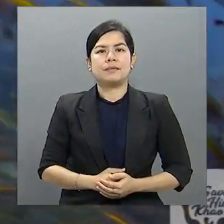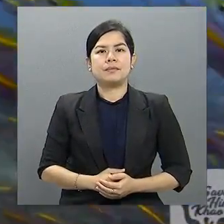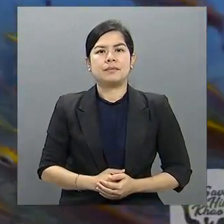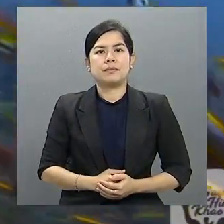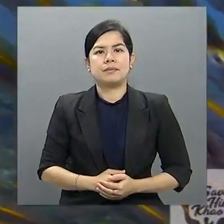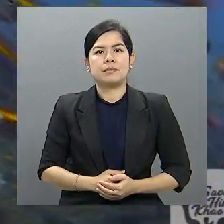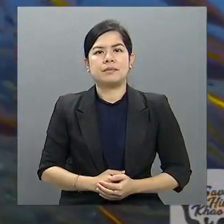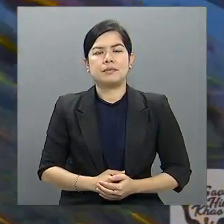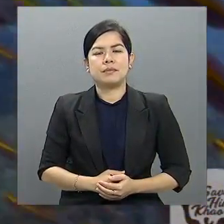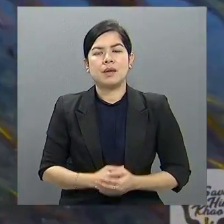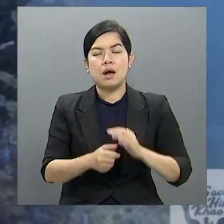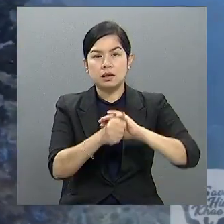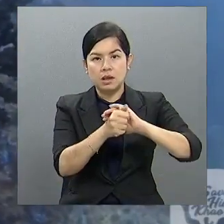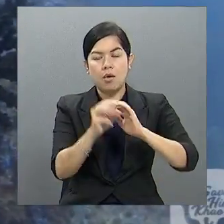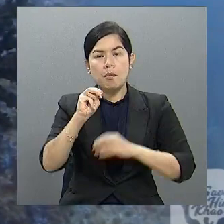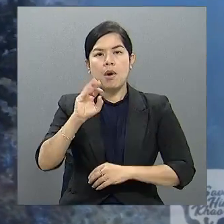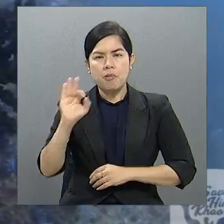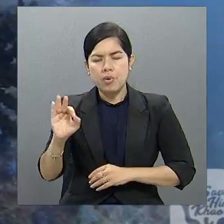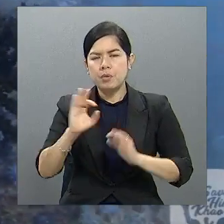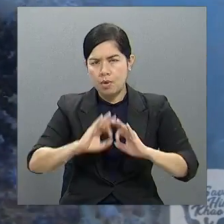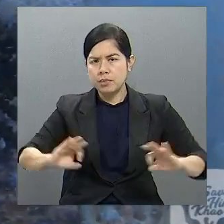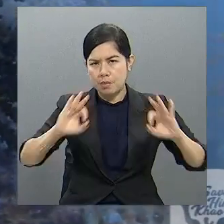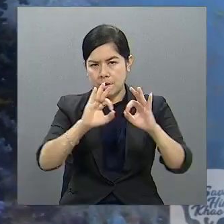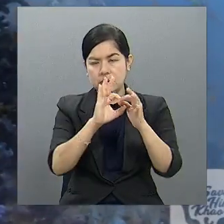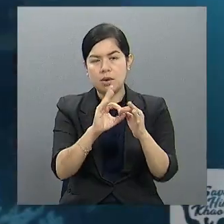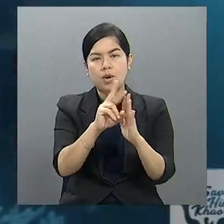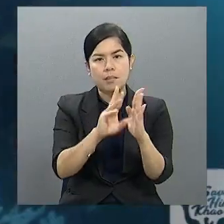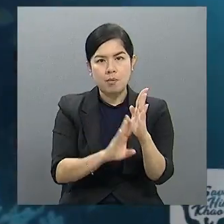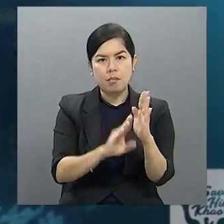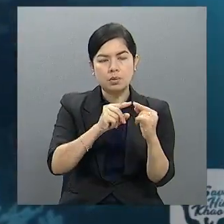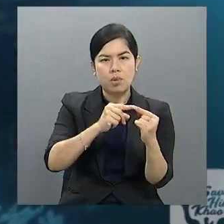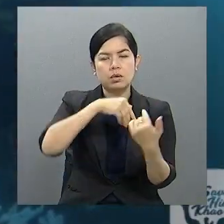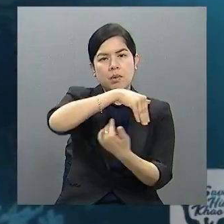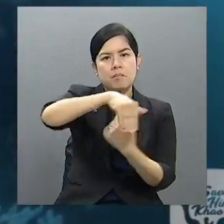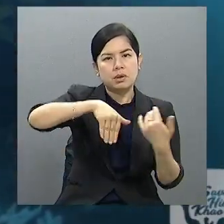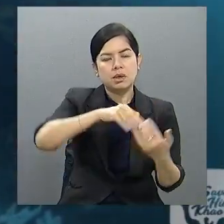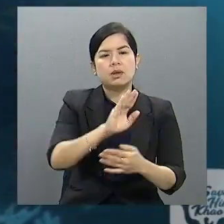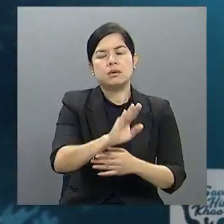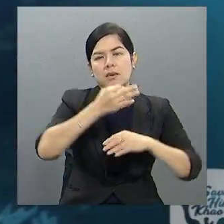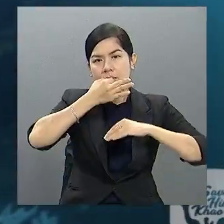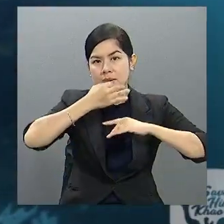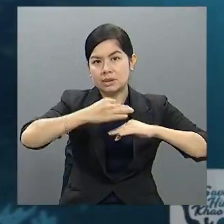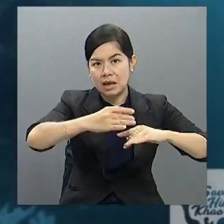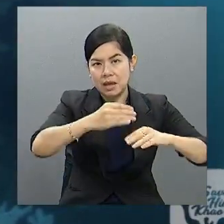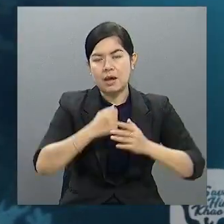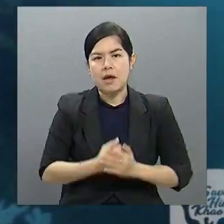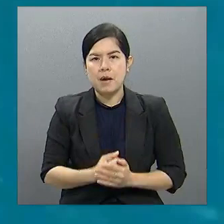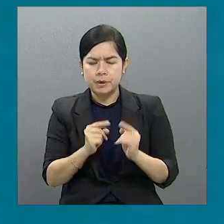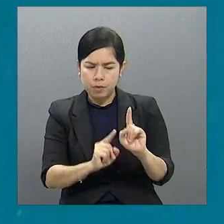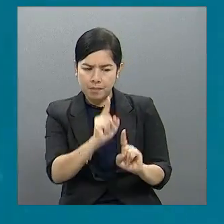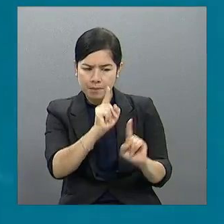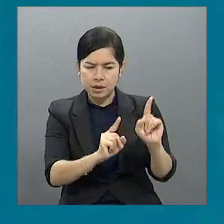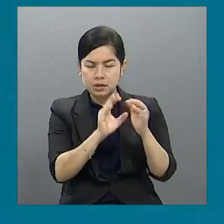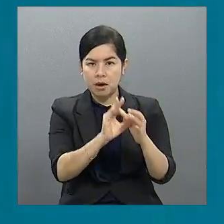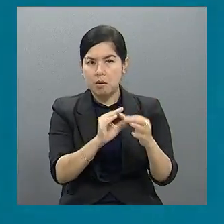ต่ามะเฟืองมีบทบาทสำคัญในระบบนิเวศทางทะเลนะคะรวมถึงเป็นตัวชี้วัดความสมบูรณ์ของทะเลจัดเป็นสัตว์ห